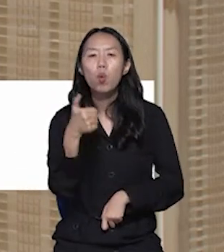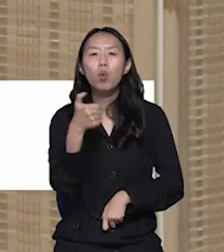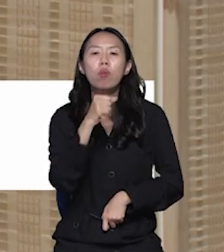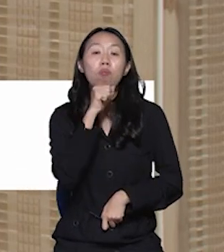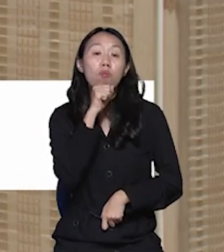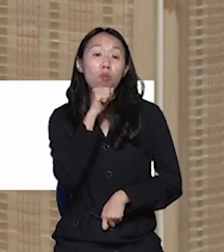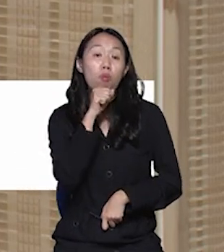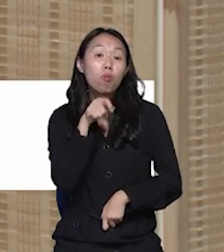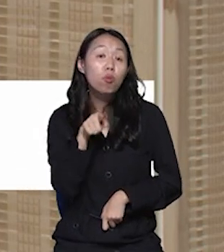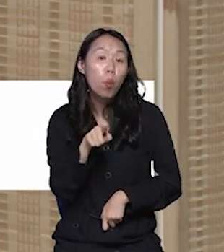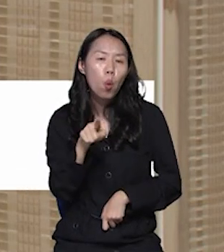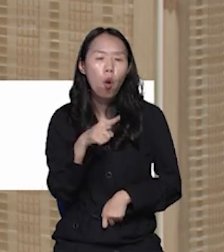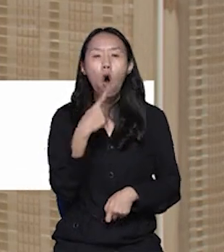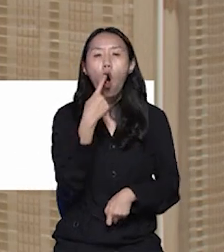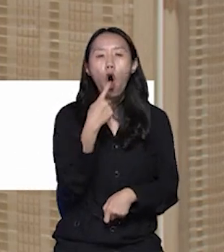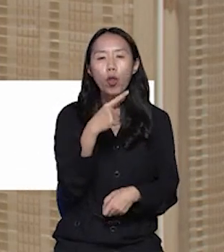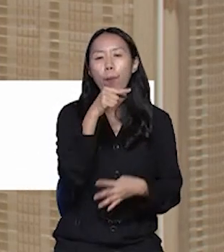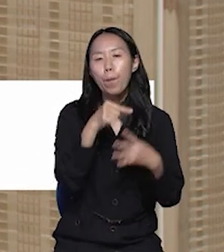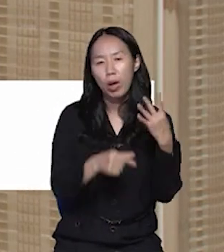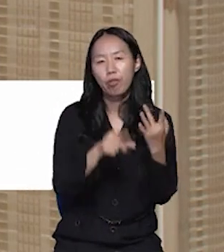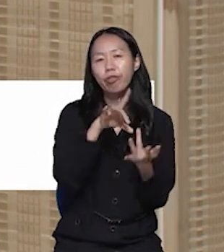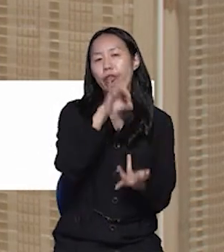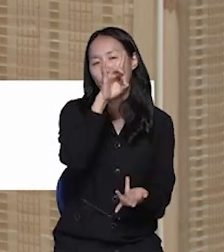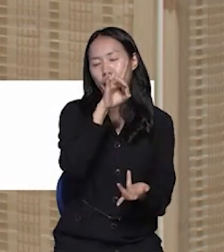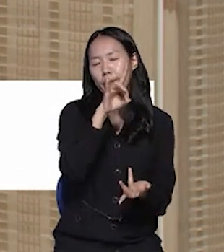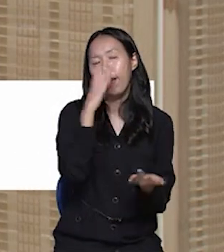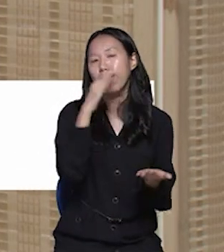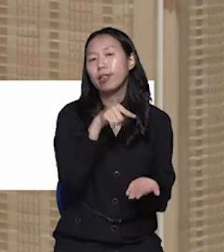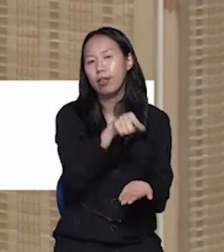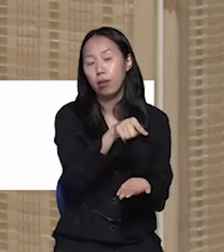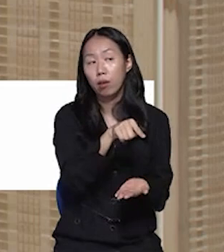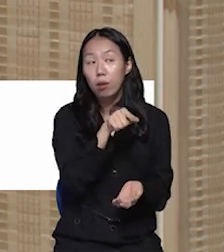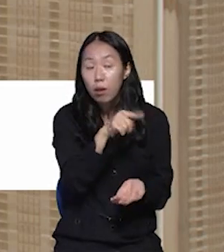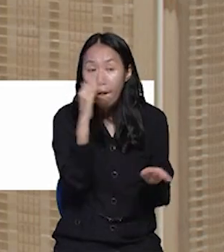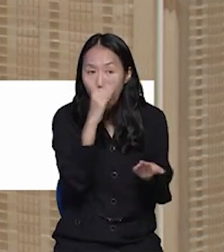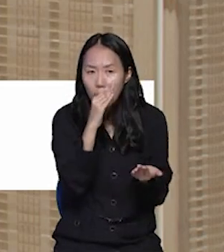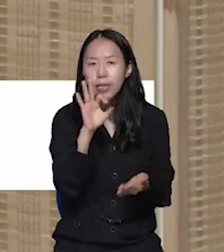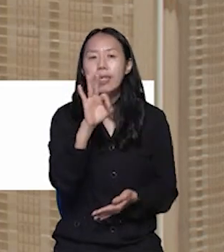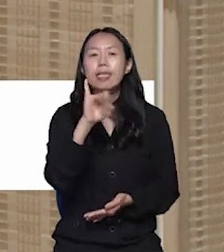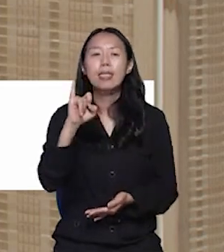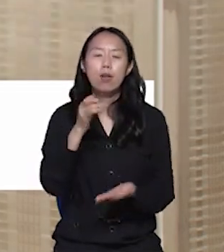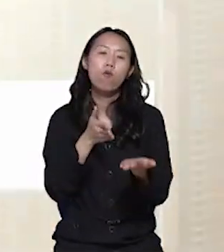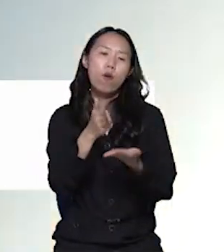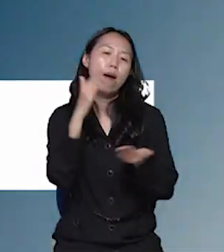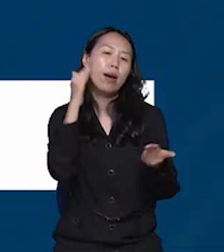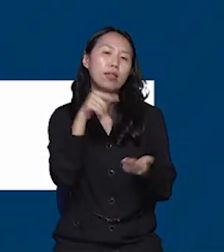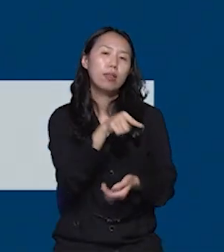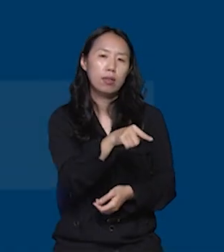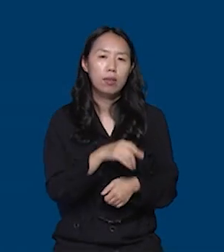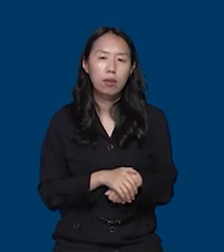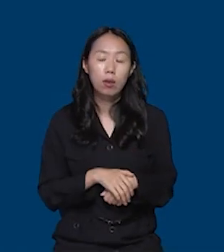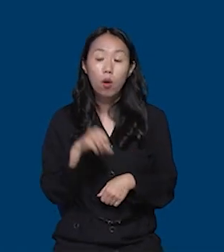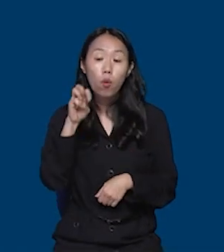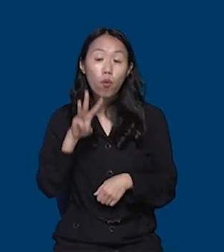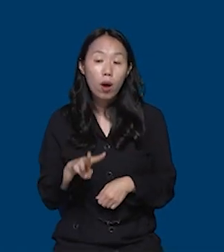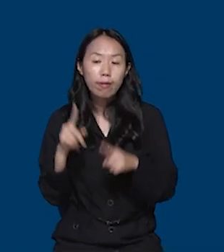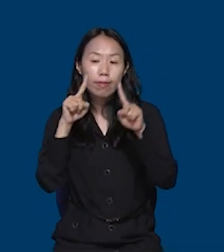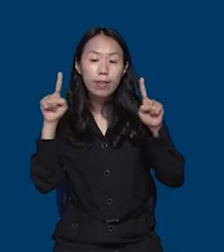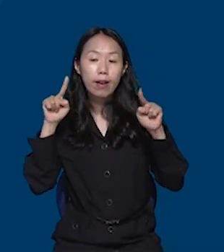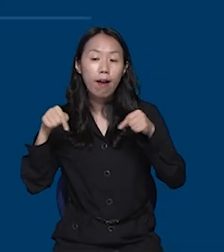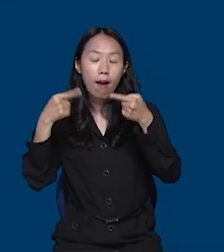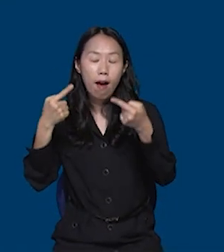언어화 매체를 택한 학생들이고 언어와 매체를 택한 학생들의 대부분은 입구 학생이라고 보 보면됩니다 광주 진학부장